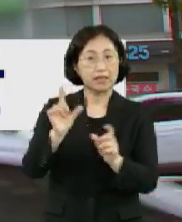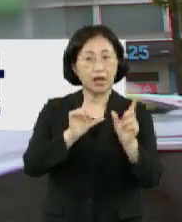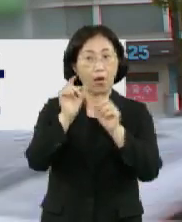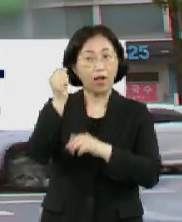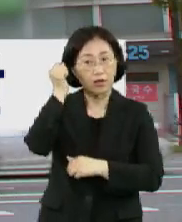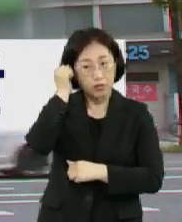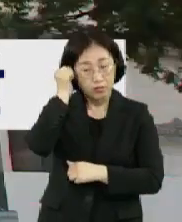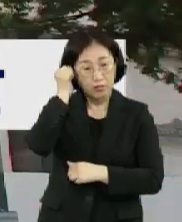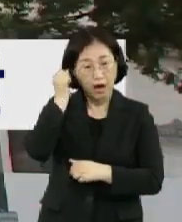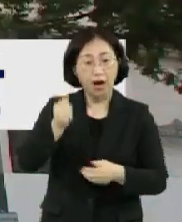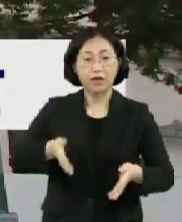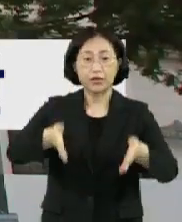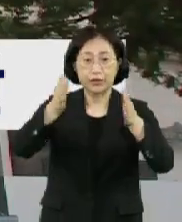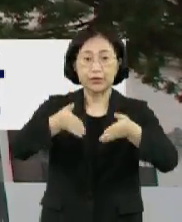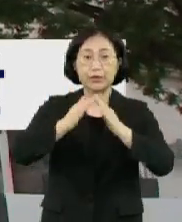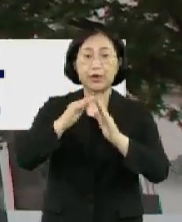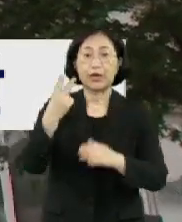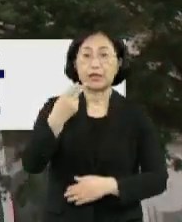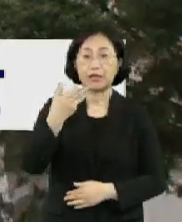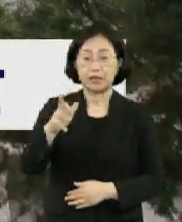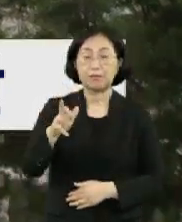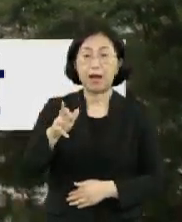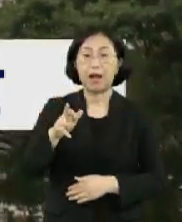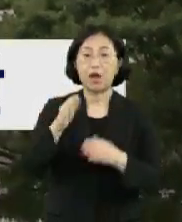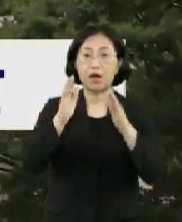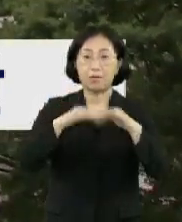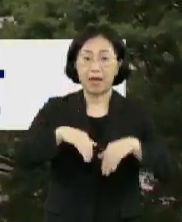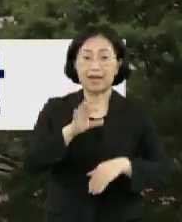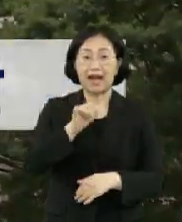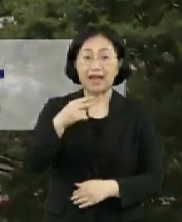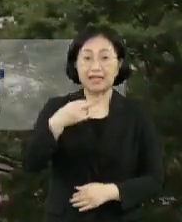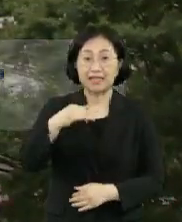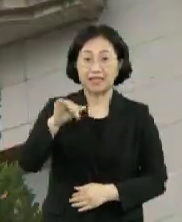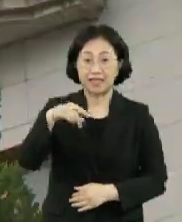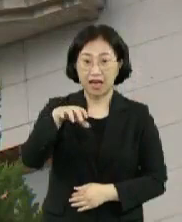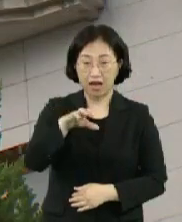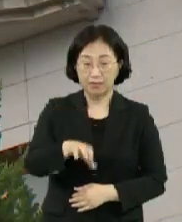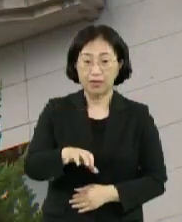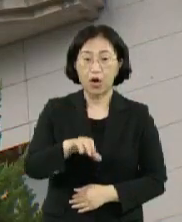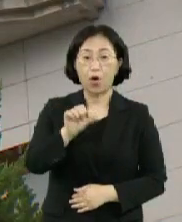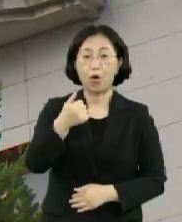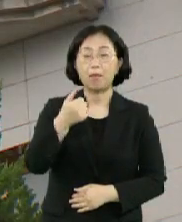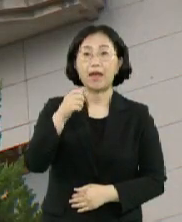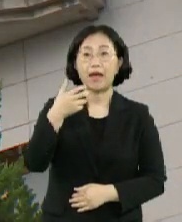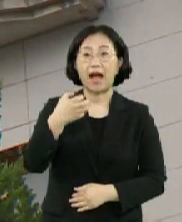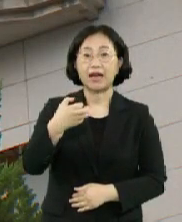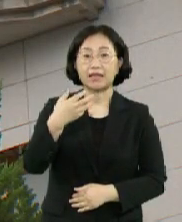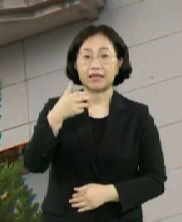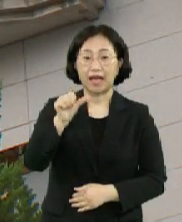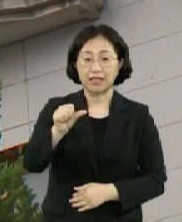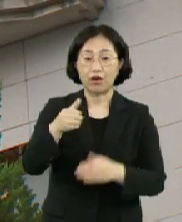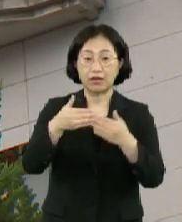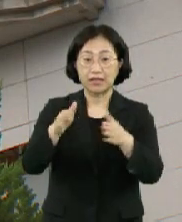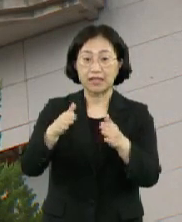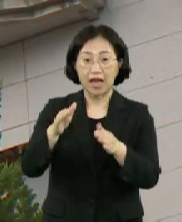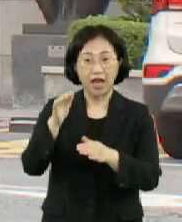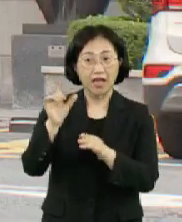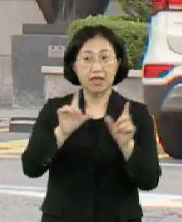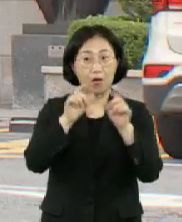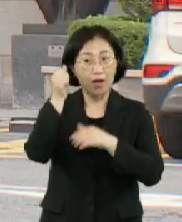있습니다. 2018년 폐업한 아드리아 호텔 부지에 595개실의 생활